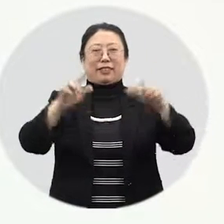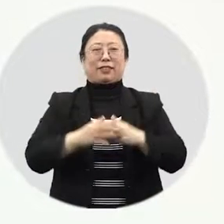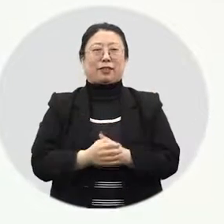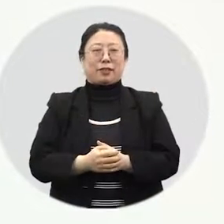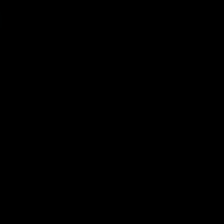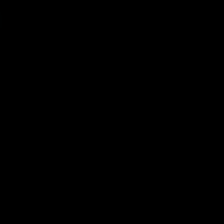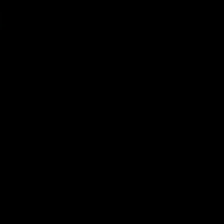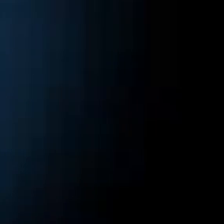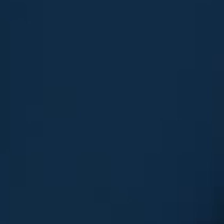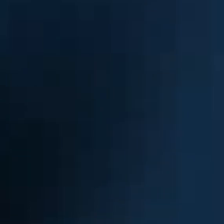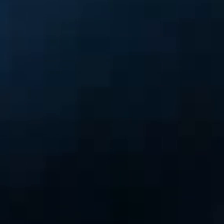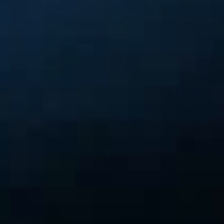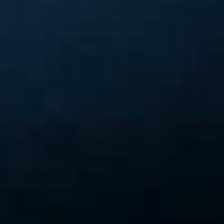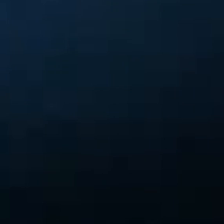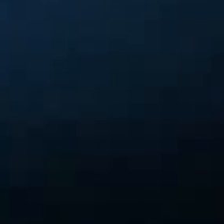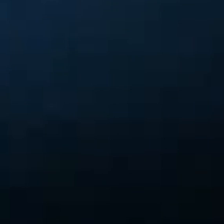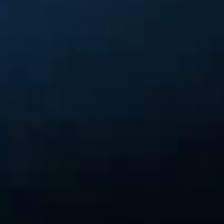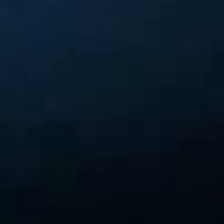날이었어요